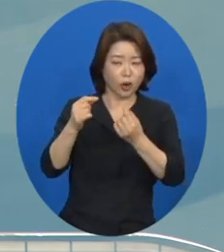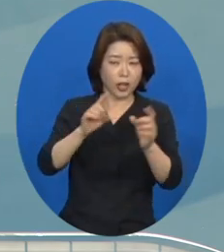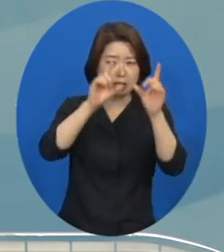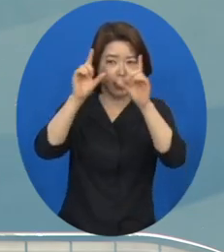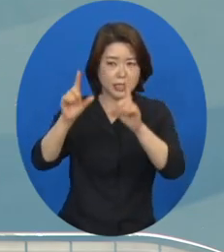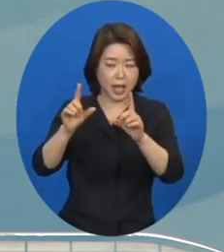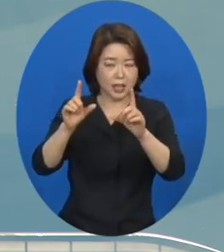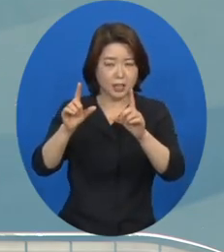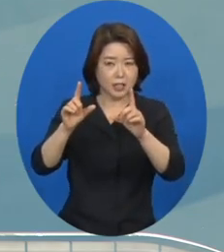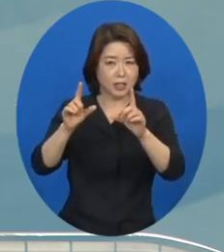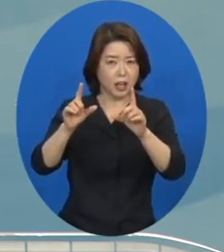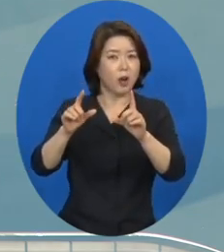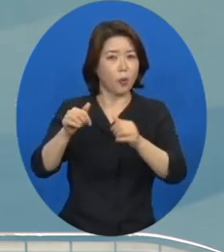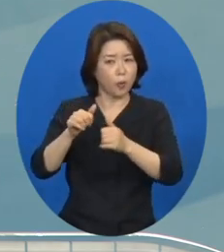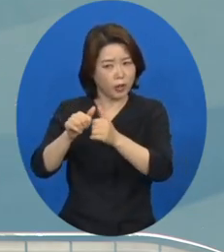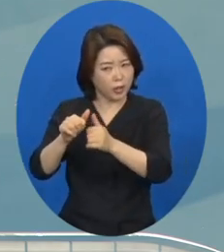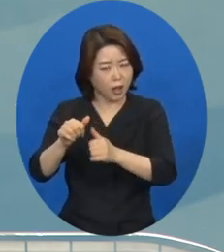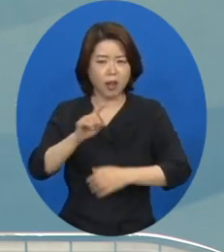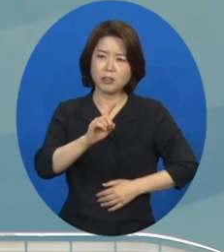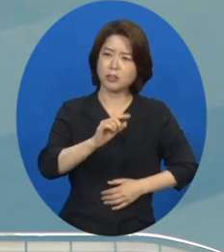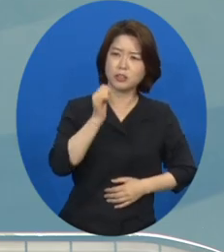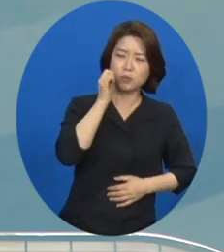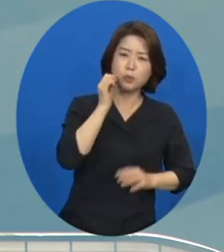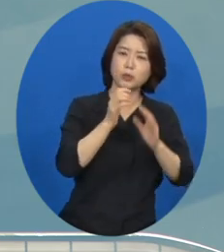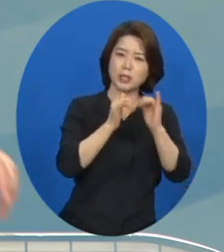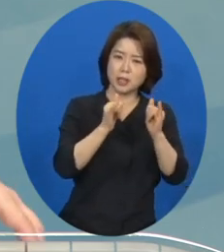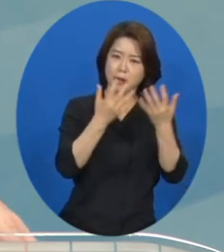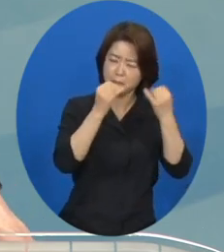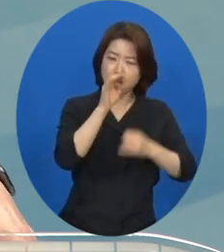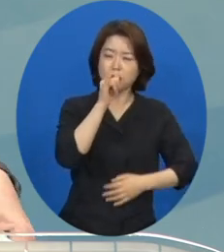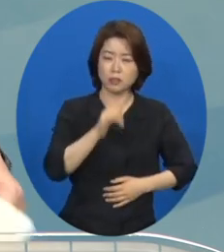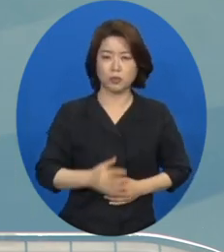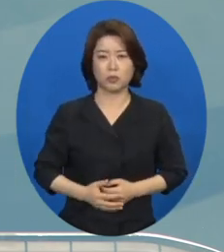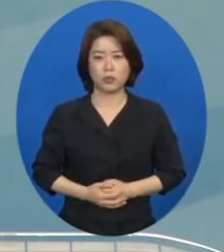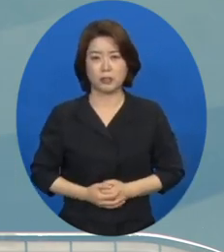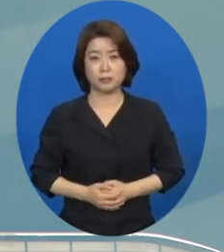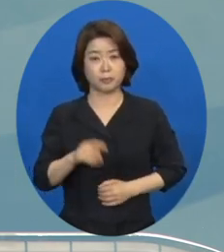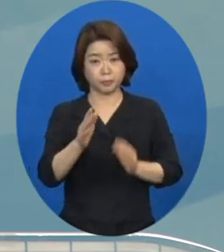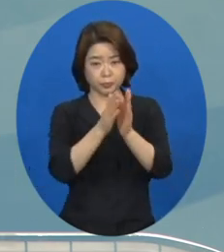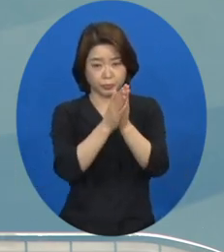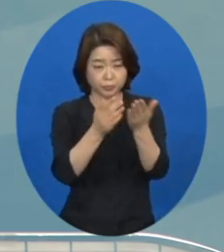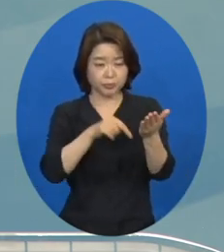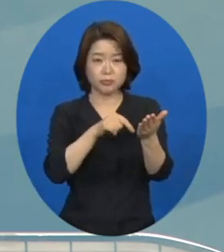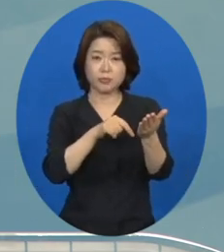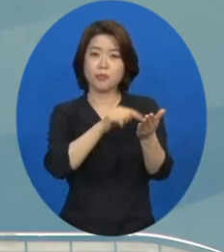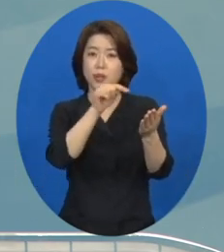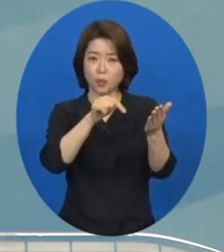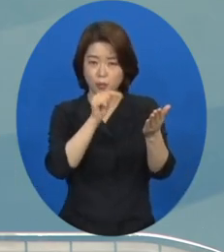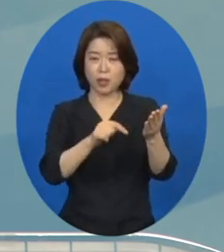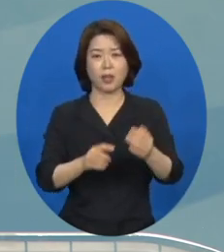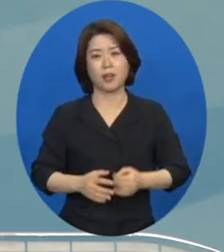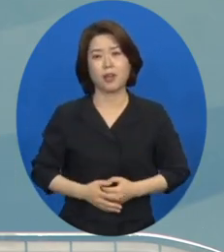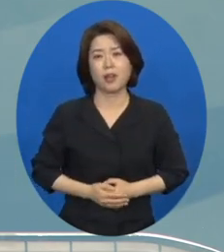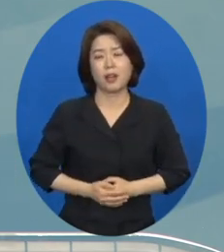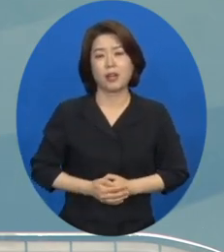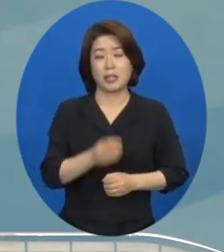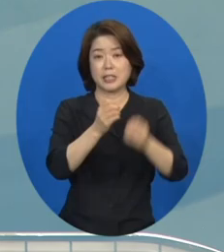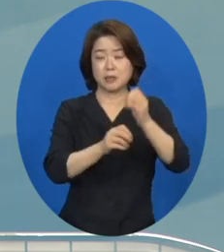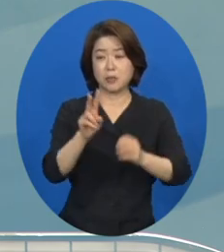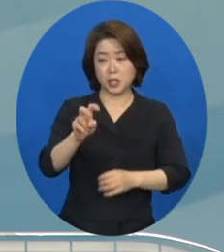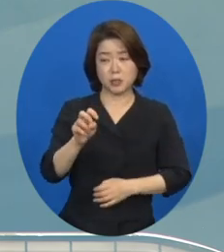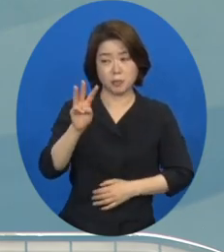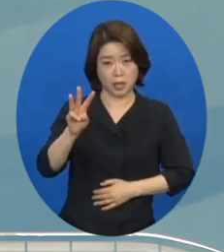못하는 성도들이 너무 많은 거예요. 이 책 설교집 속에 시편 23편